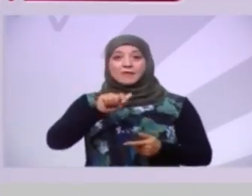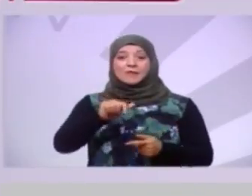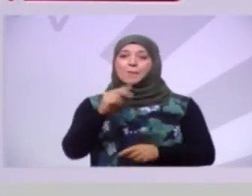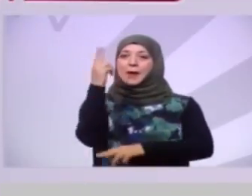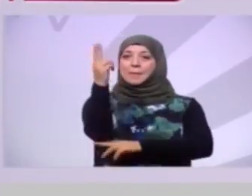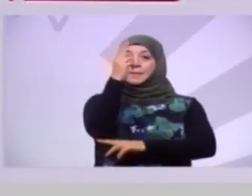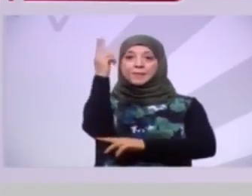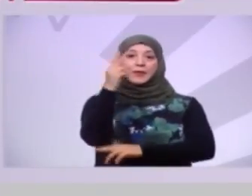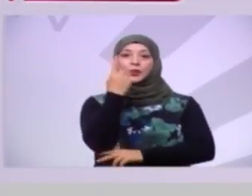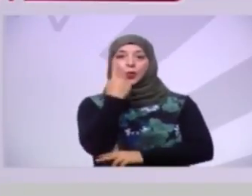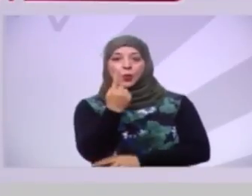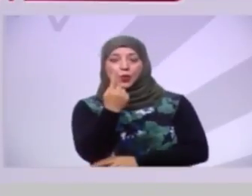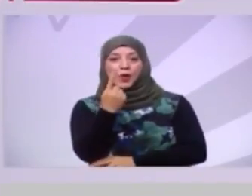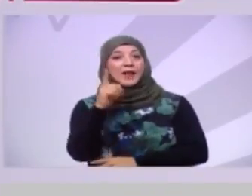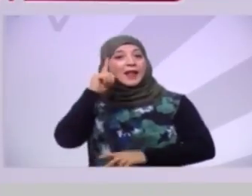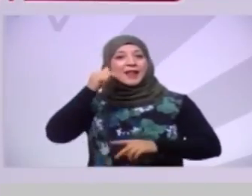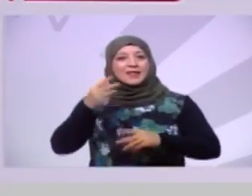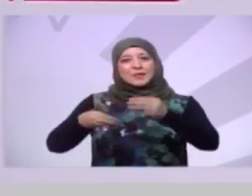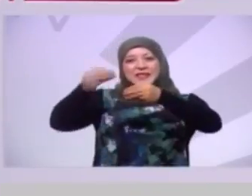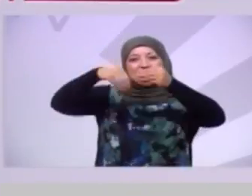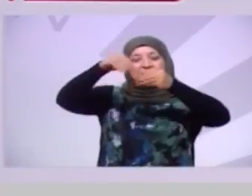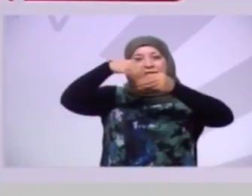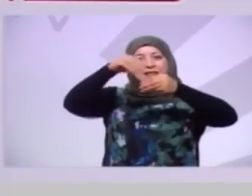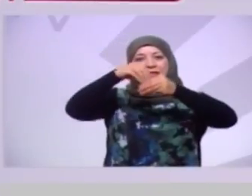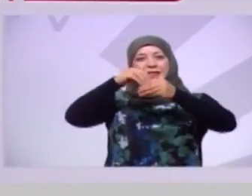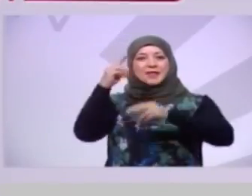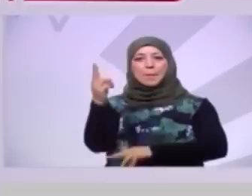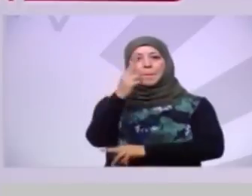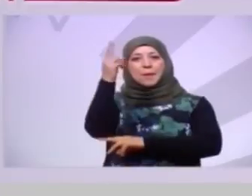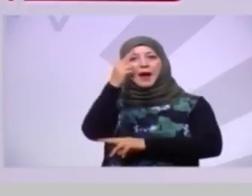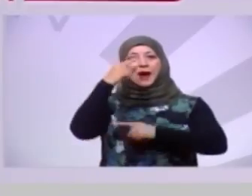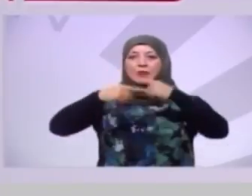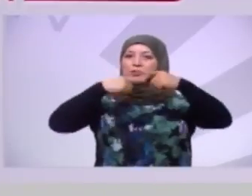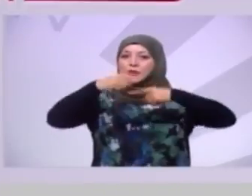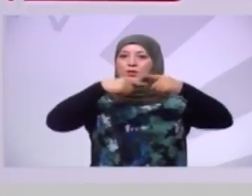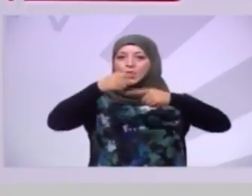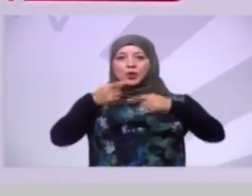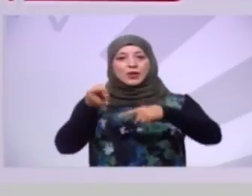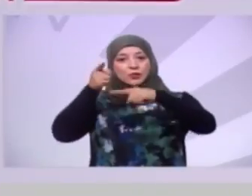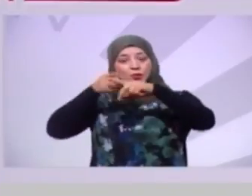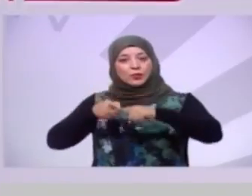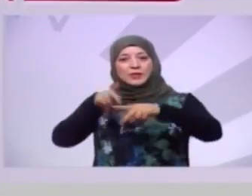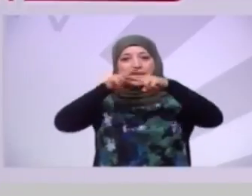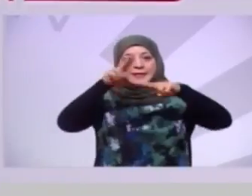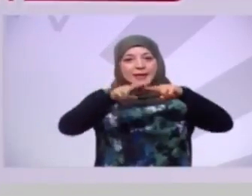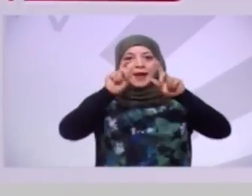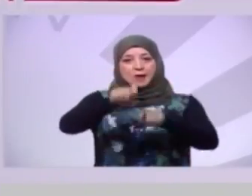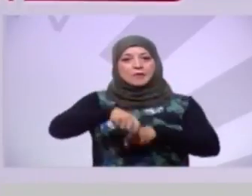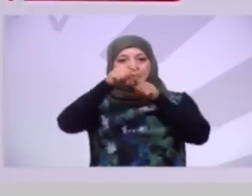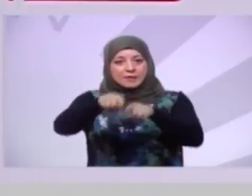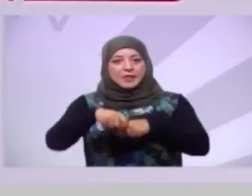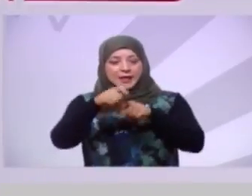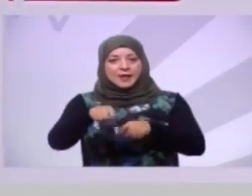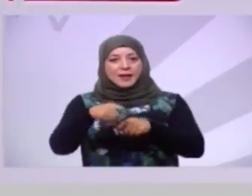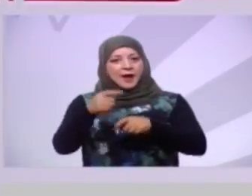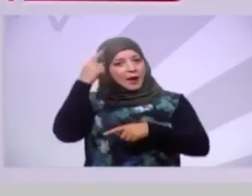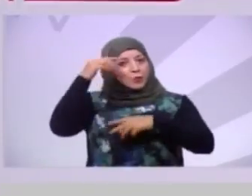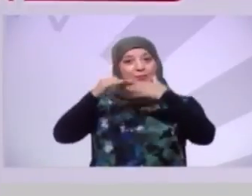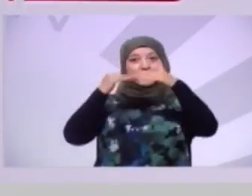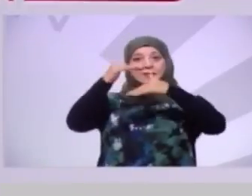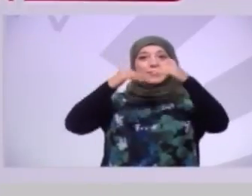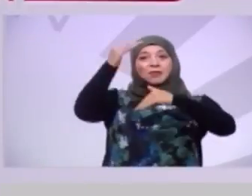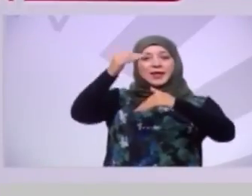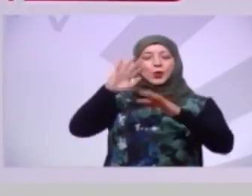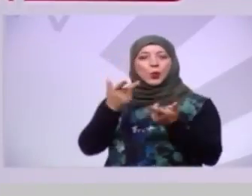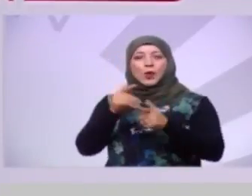ما عاد يتيم اسعى لتطوير القطاع الفلاحي من شانه ان يطور قطاع